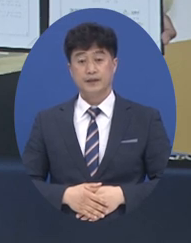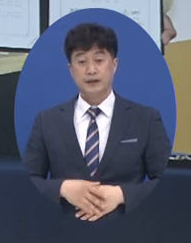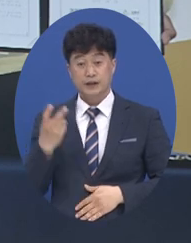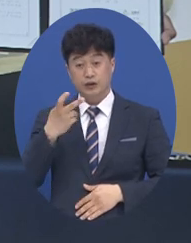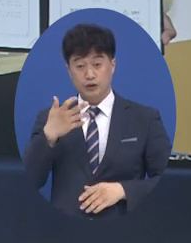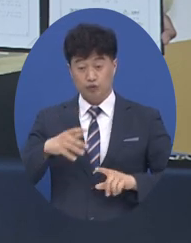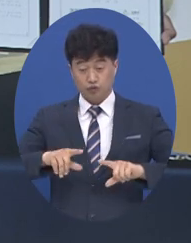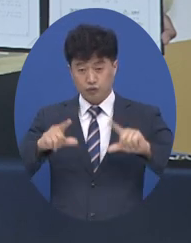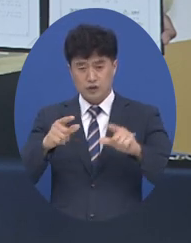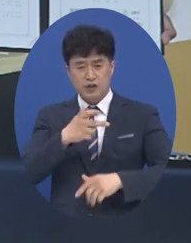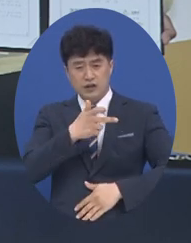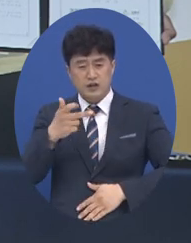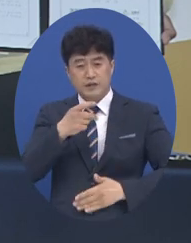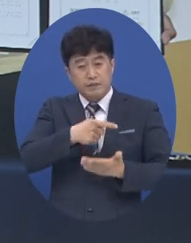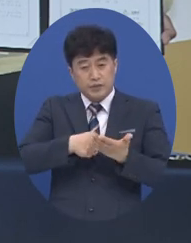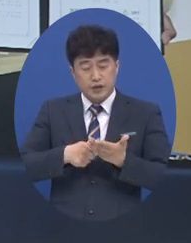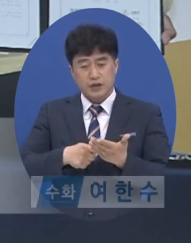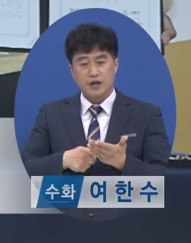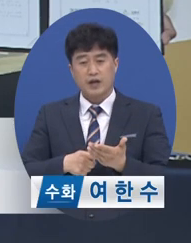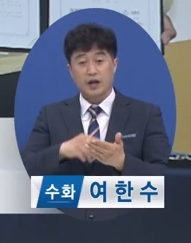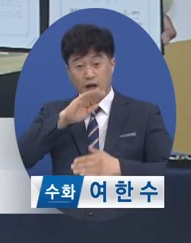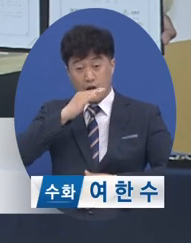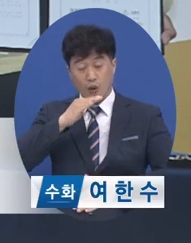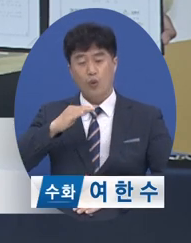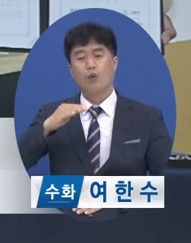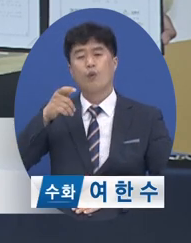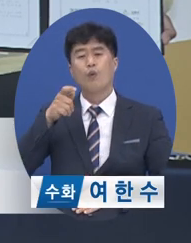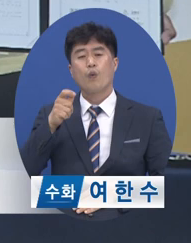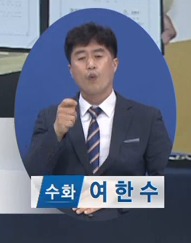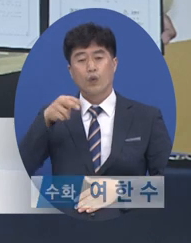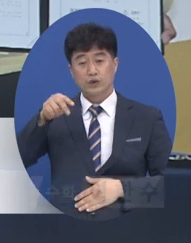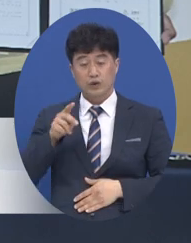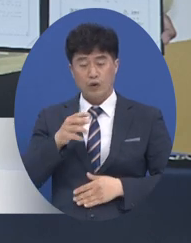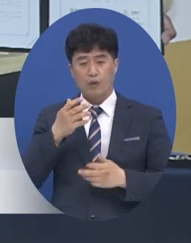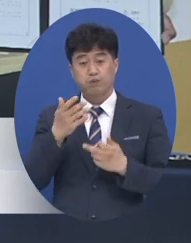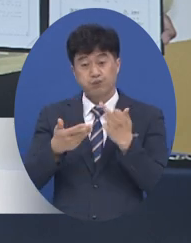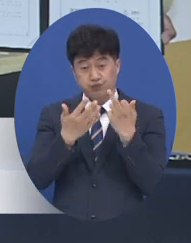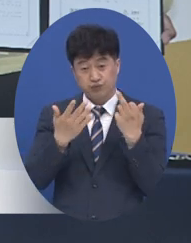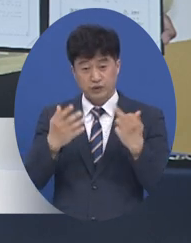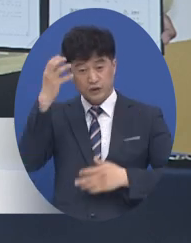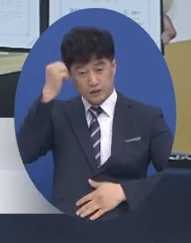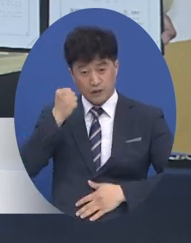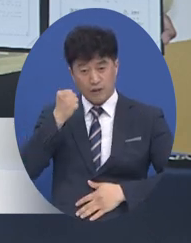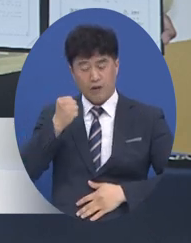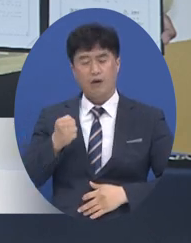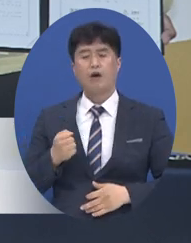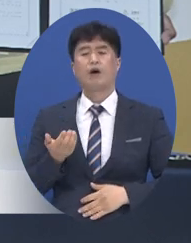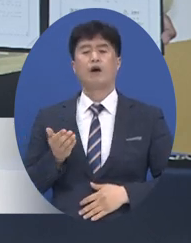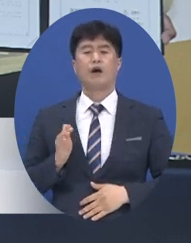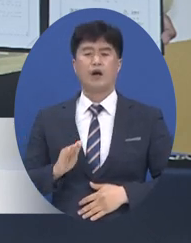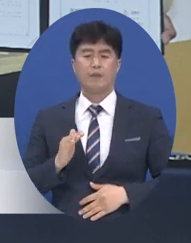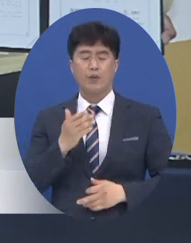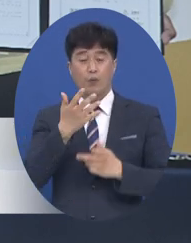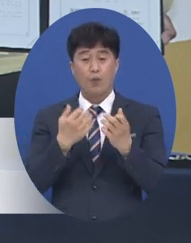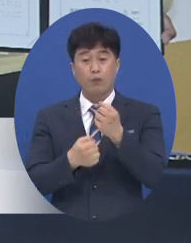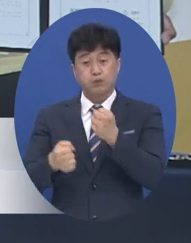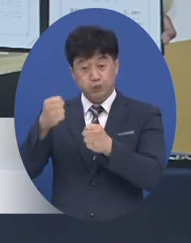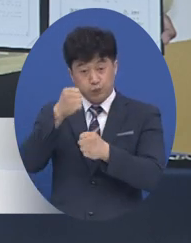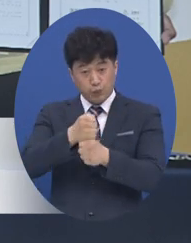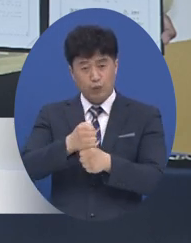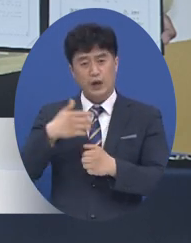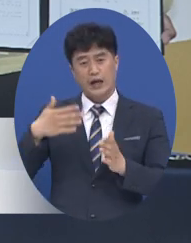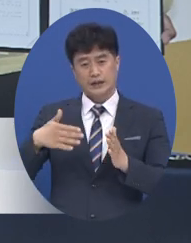2019년 큰 피해를 나왔던 고성군 3 블 기억하시나요 하지만 살림 소시 로 제대로 복구되지 않았는데요